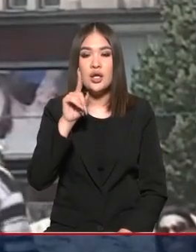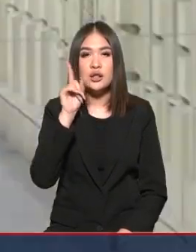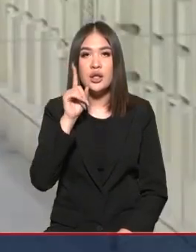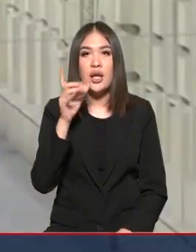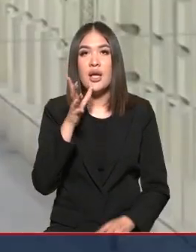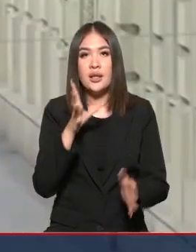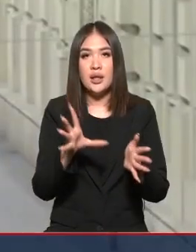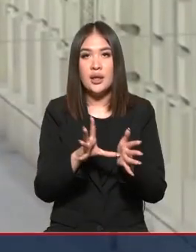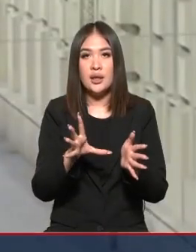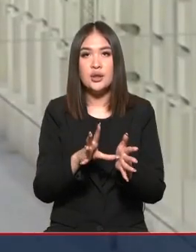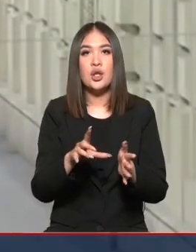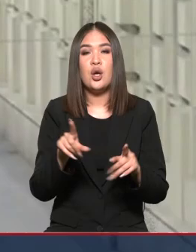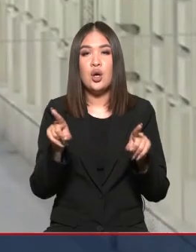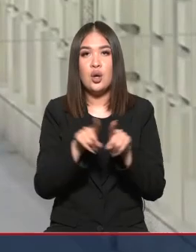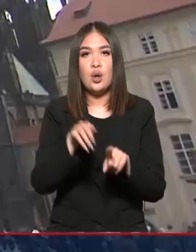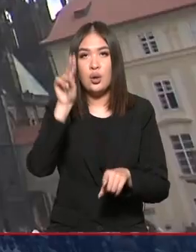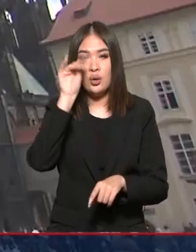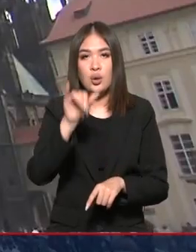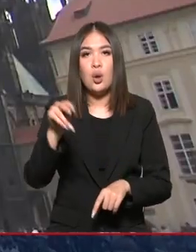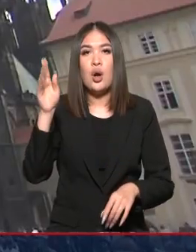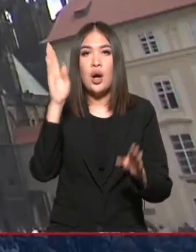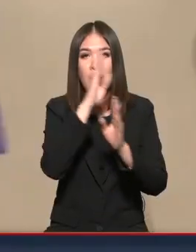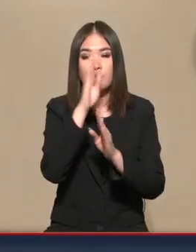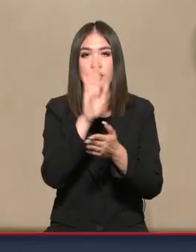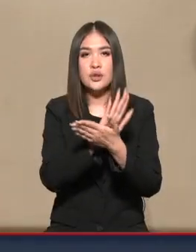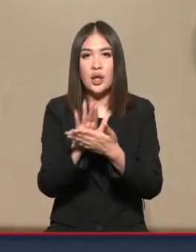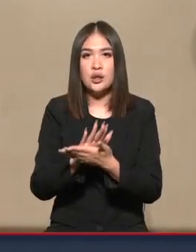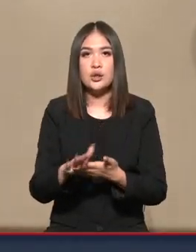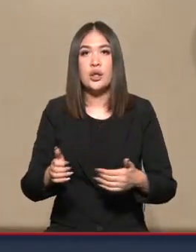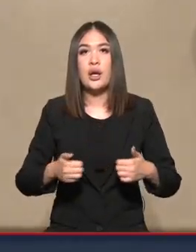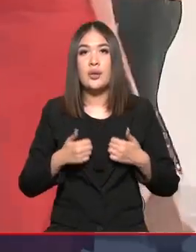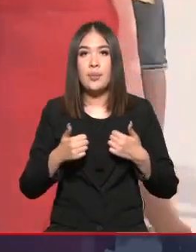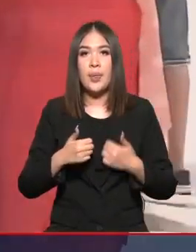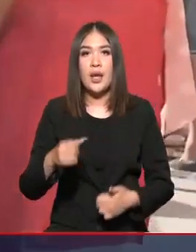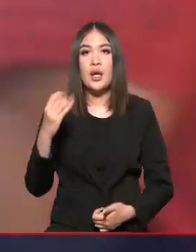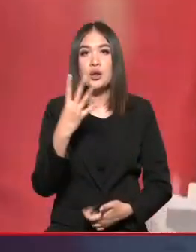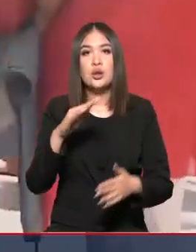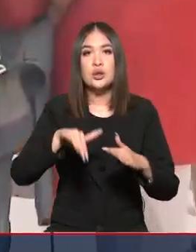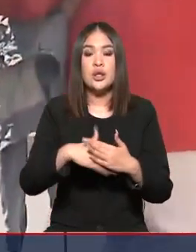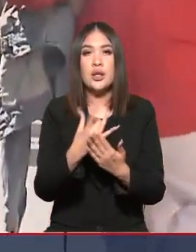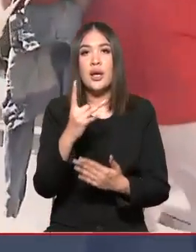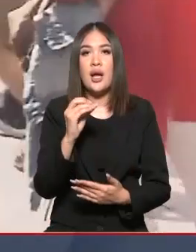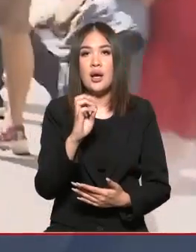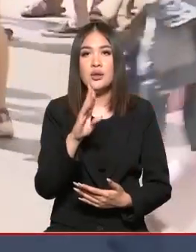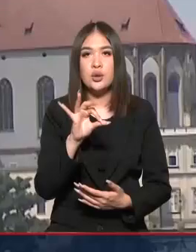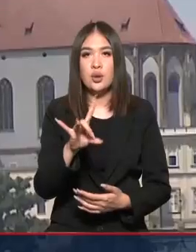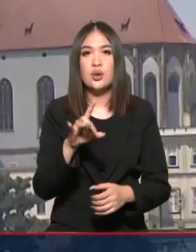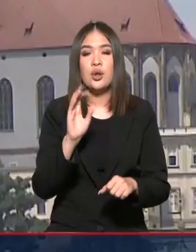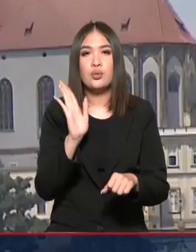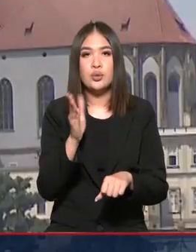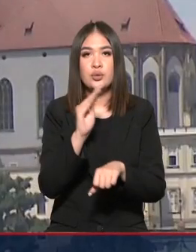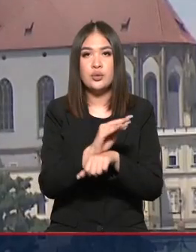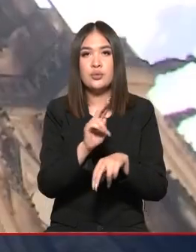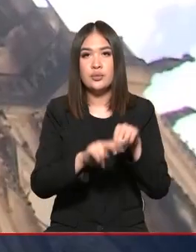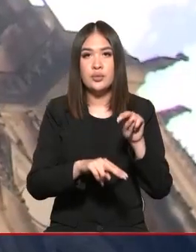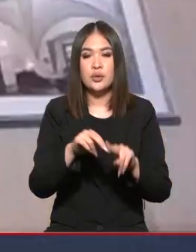қолдап, көміртектің ауаға таралуын азайтуға барын салып жатыр. Елде 4 жаңа реактор орнатылады. Мұны халықтың өзі ұсынған